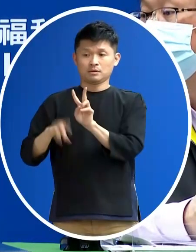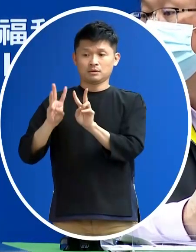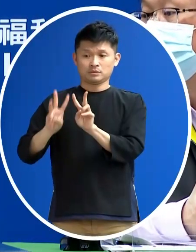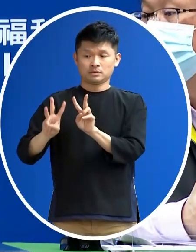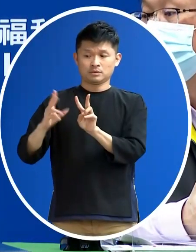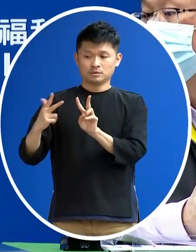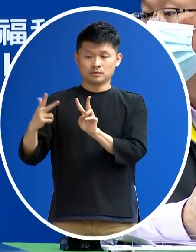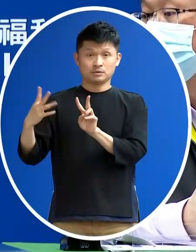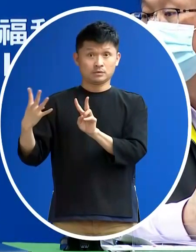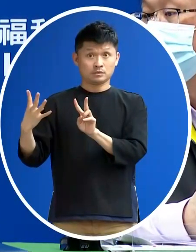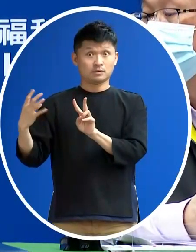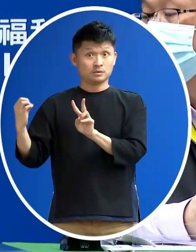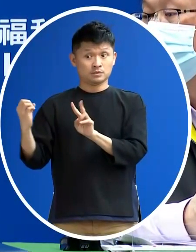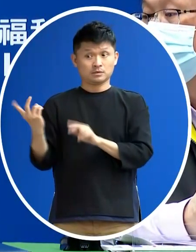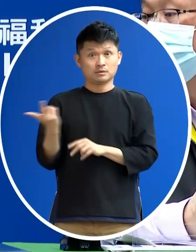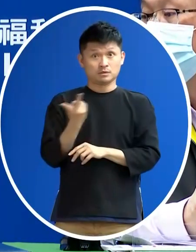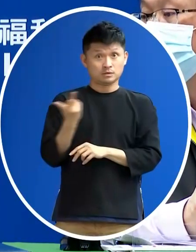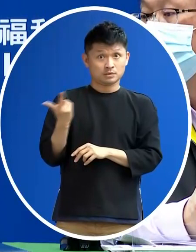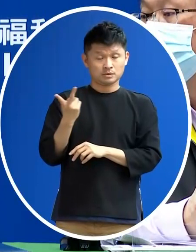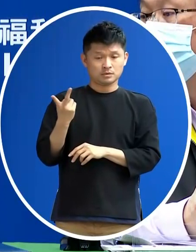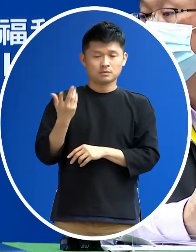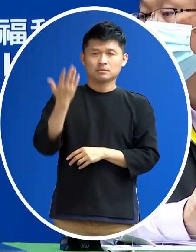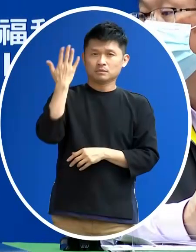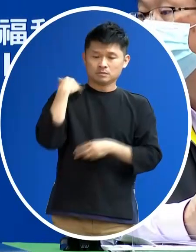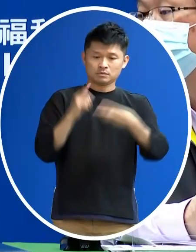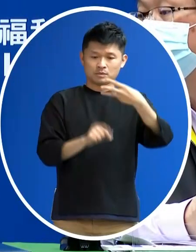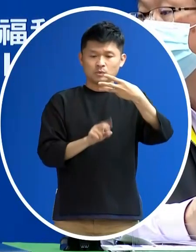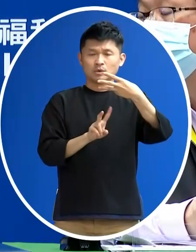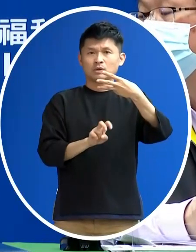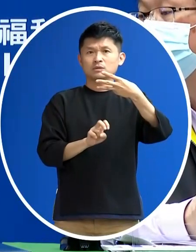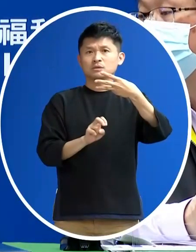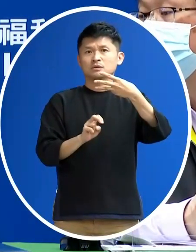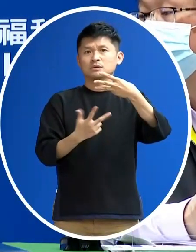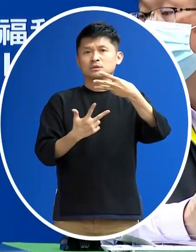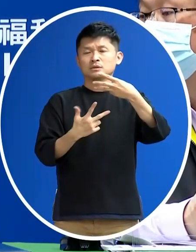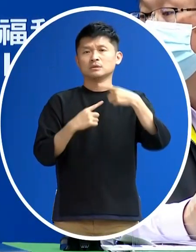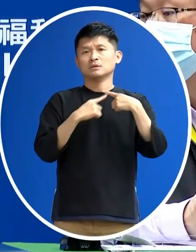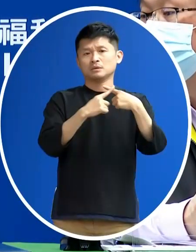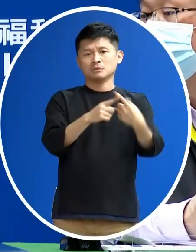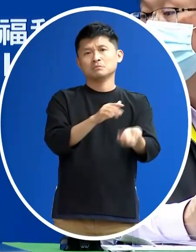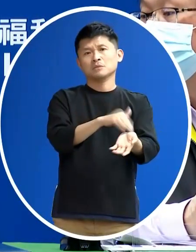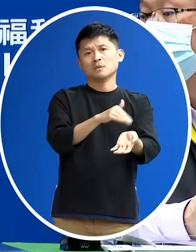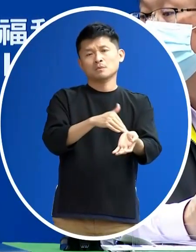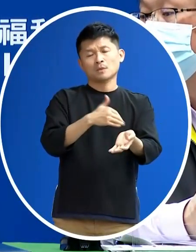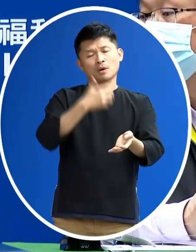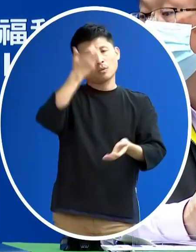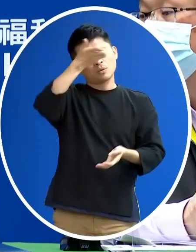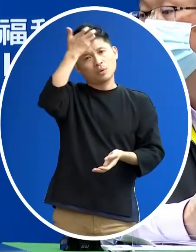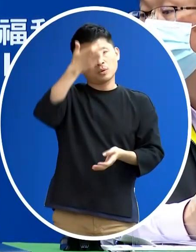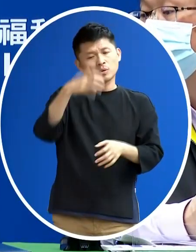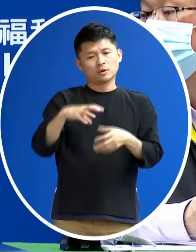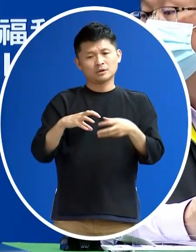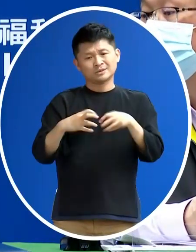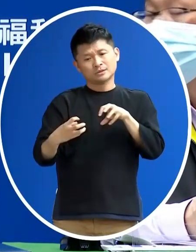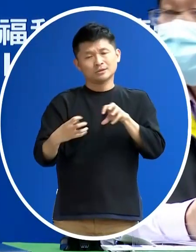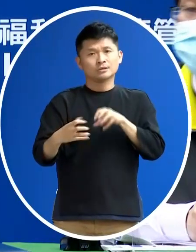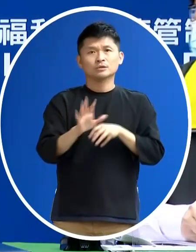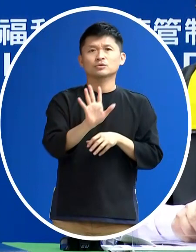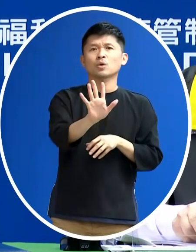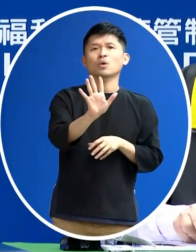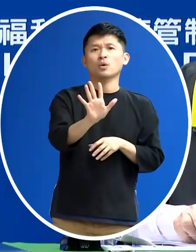23740，哦，那时候有3月27号来就诊的时候有发烧、抽筋等等的这些情